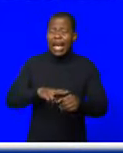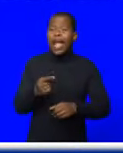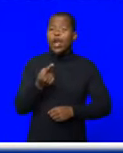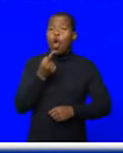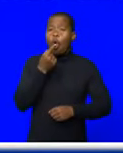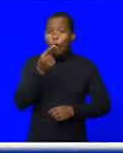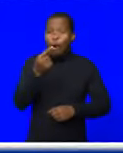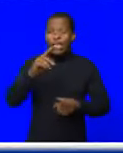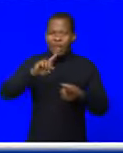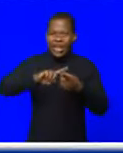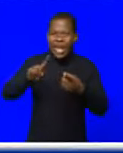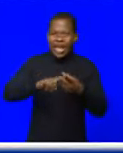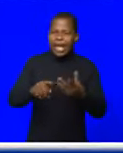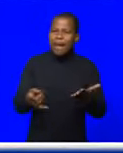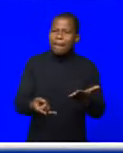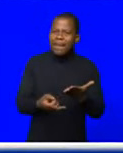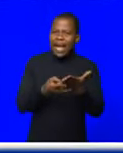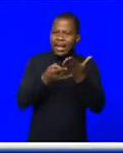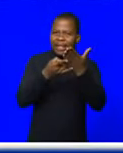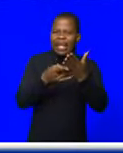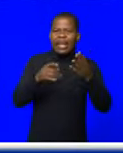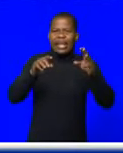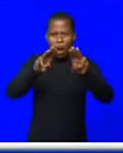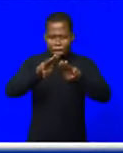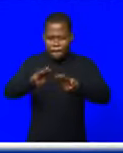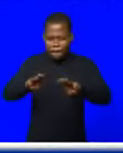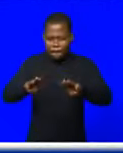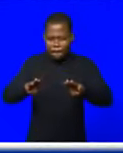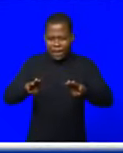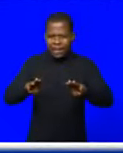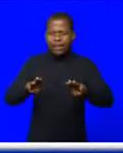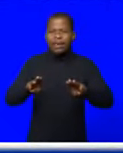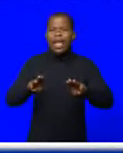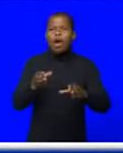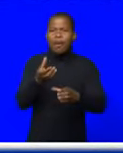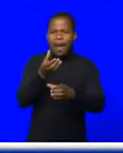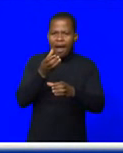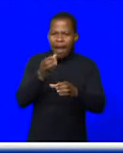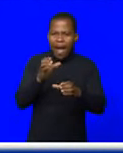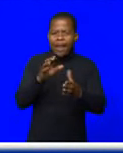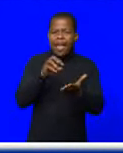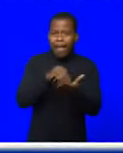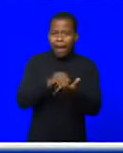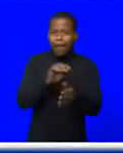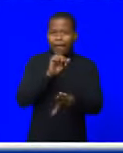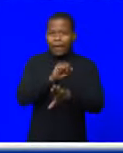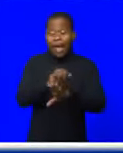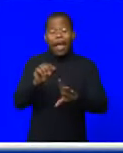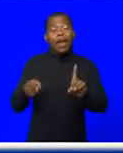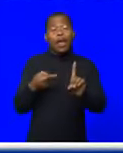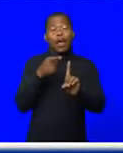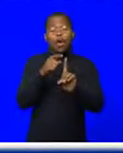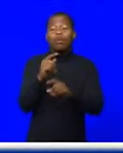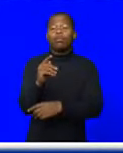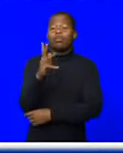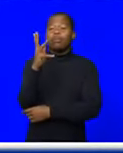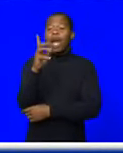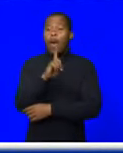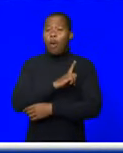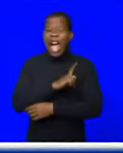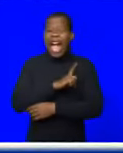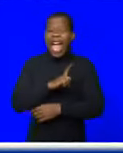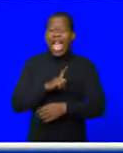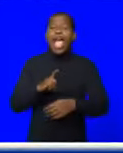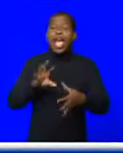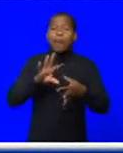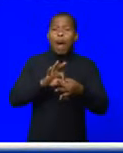nato tingadlala inzima ukuthi tihambise embili indzaba yekuthula emaveni ato. Burch bekakhuluma nakavala imidlalo yema-Winter Olympics